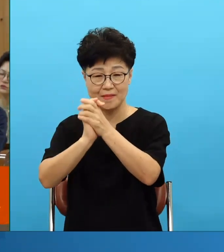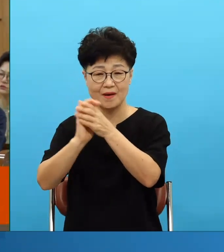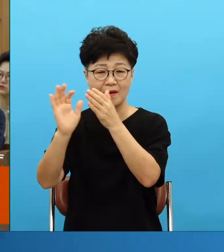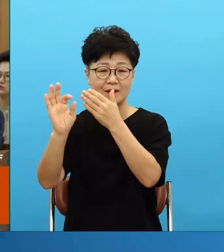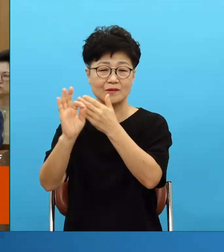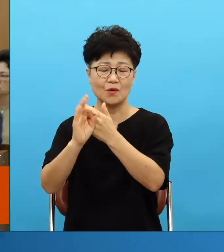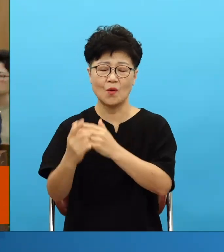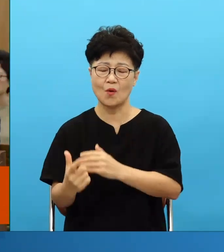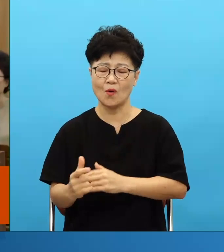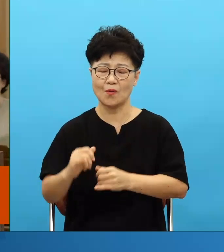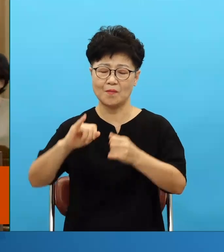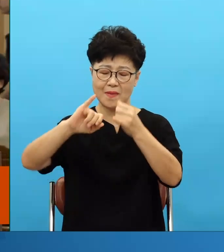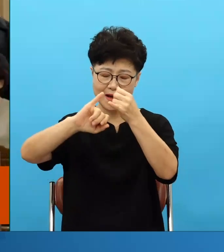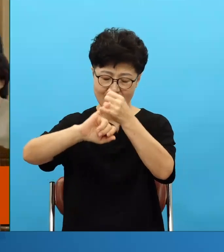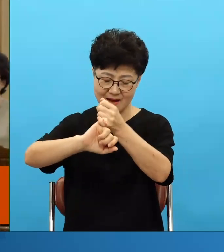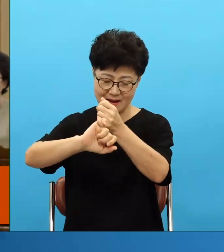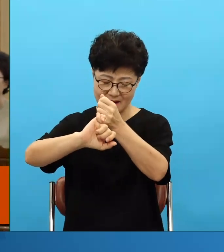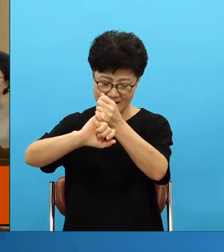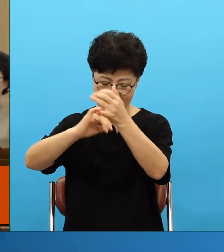구하면 꼭